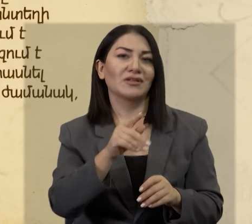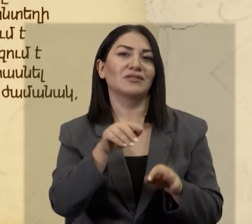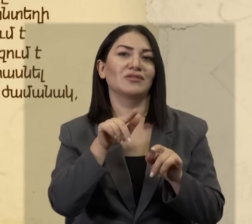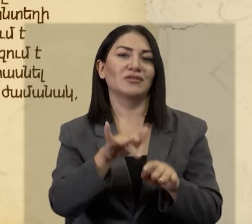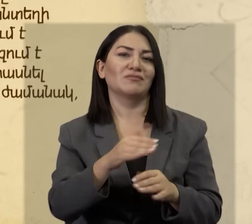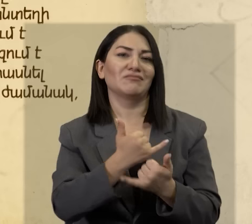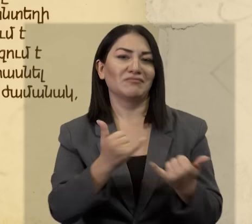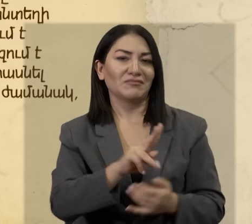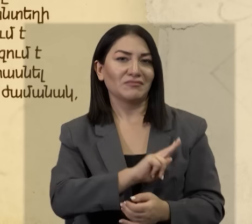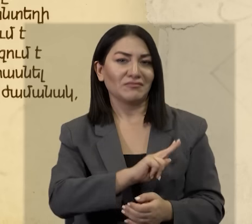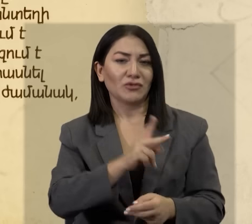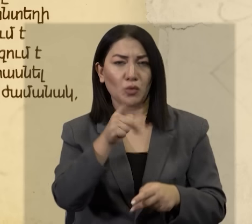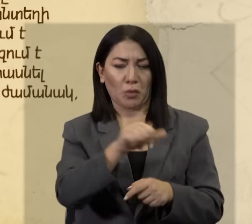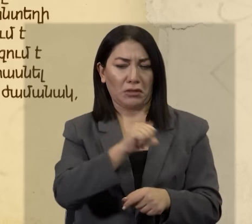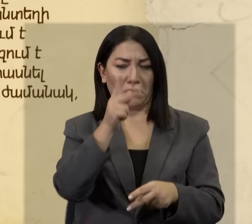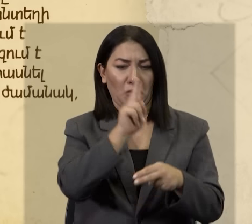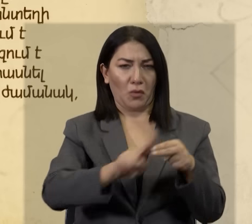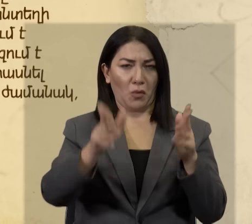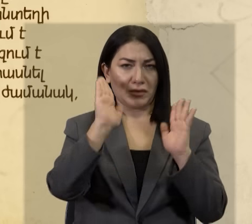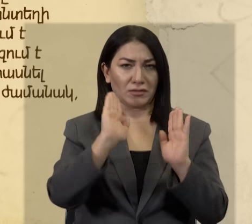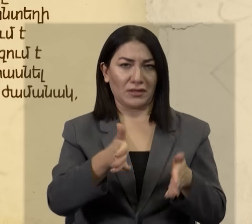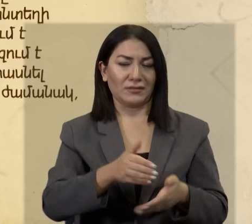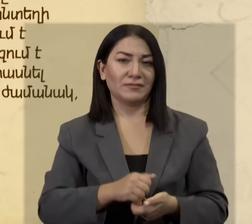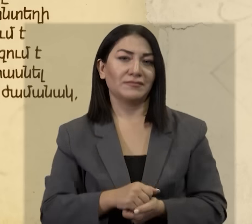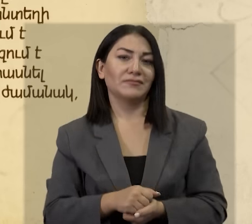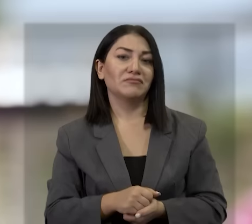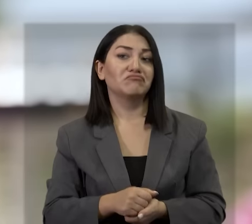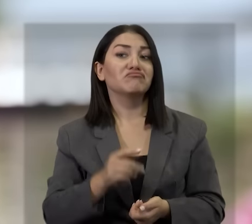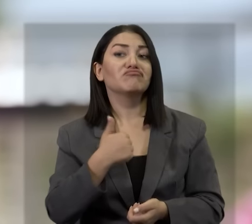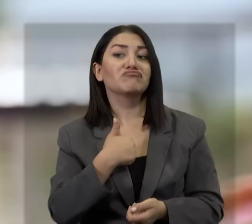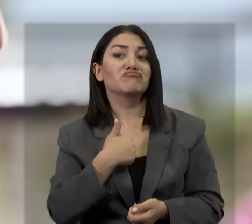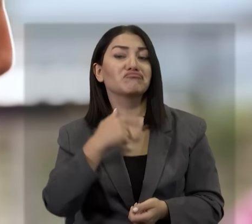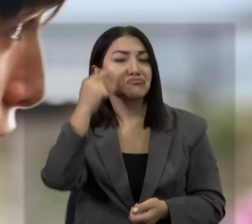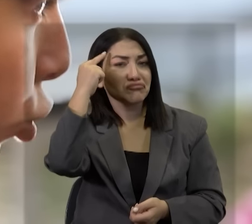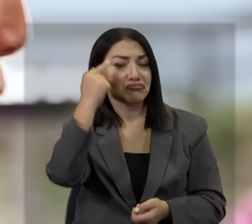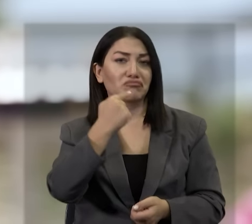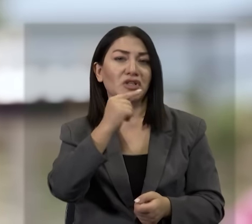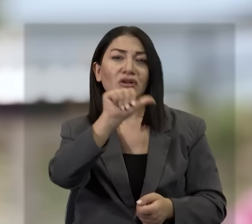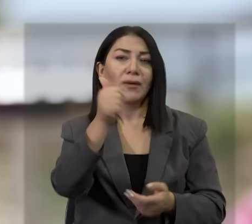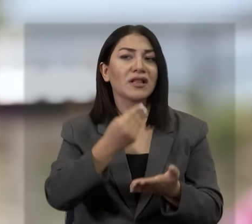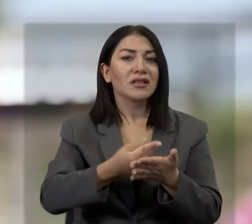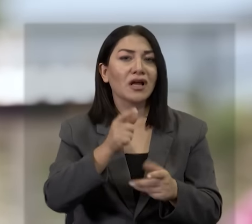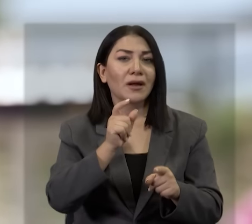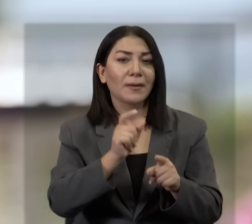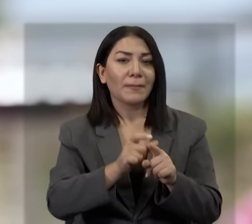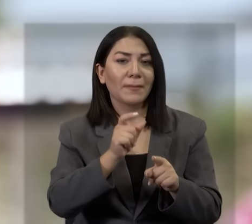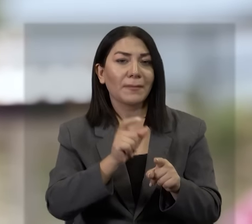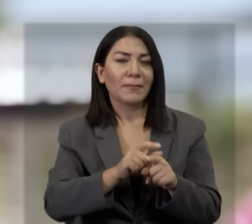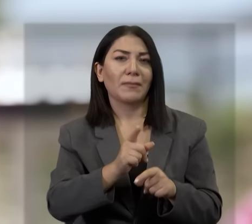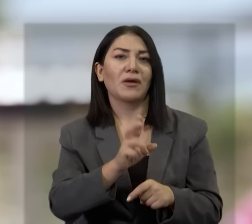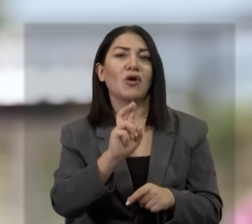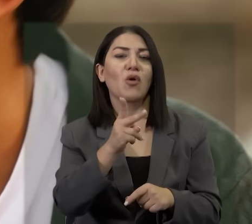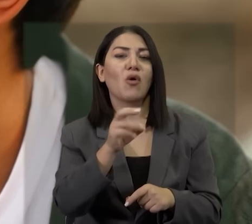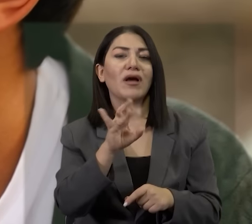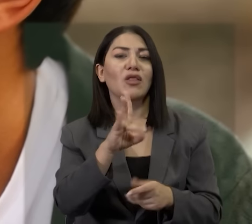հասնել գեներալի կոչման։ Ազատ ժամանակ իր ասելով չունի։ Կործնողը կլինես դու։ Դե,